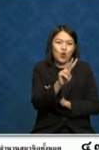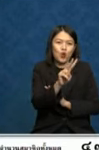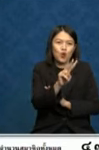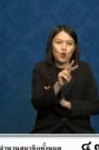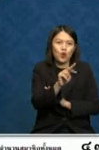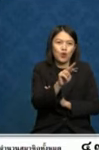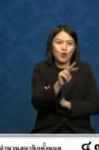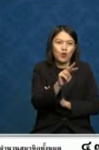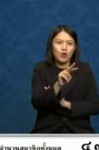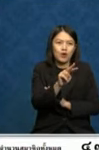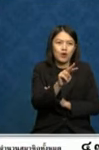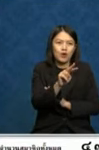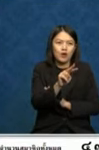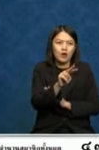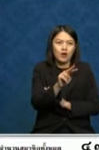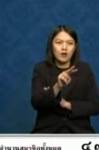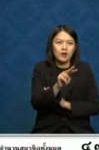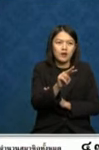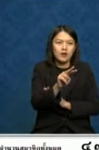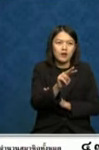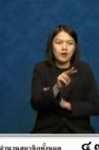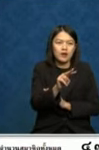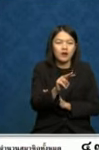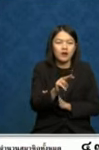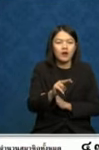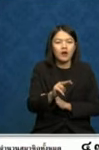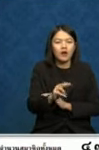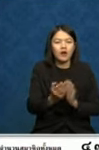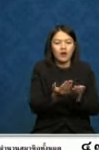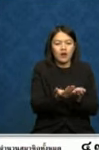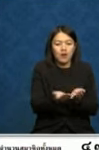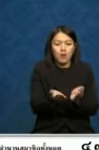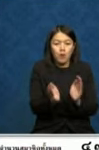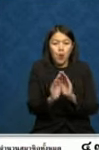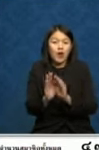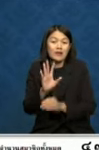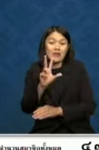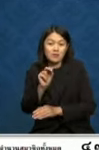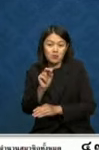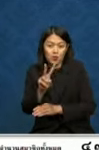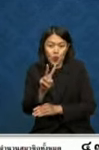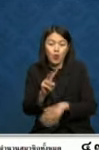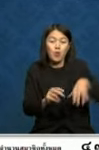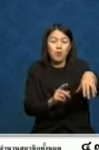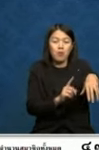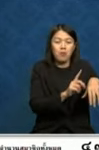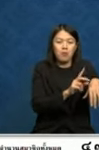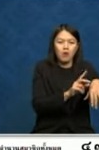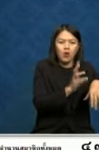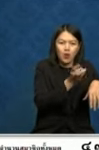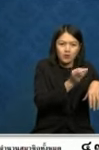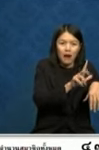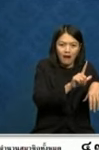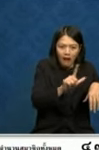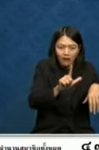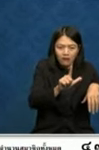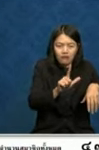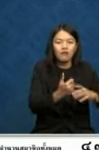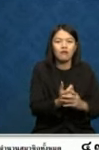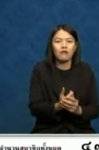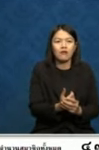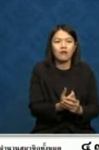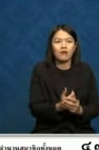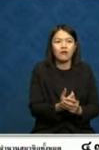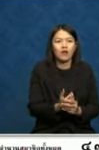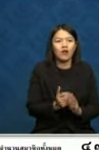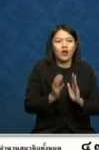อย่าเพิ่งเอาขึ้นนะครับสไลด์ไม่เป็นไรเดี๋ยวผมพูดเองอันนี้ขอบ้านพัก32ครอบครัวครับที่ศูนย์ภาค1อีก65ล้านบาทเพิ่มอีก32ครอบครัวนะครับ